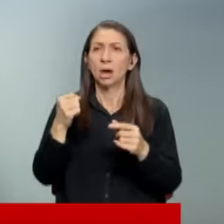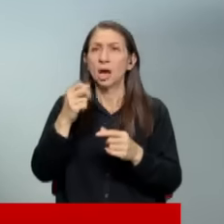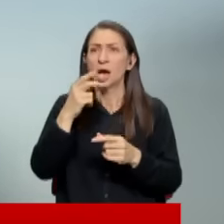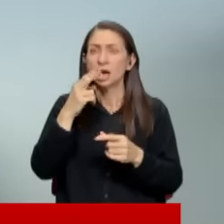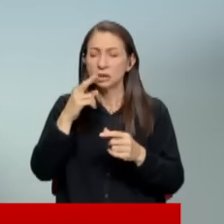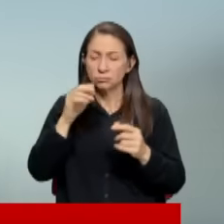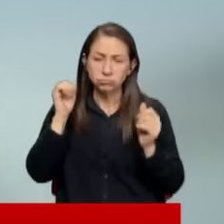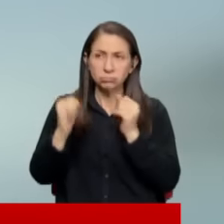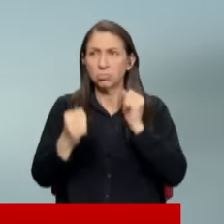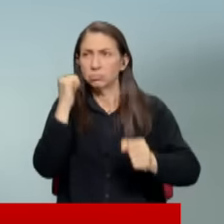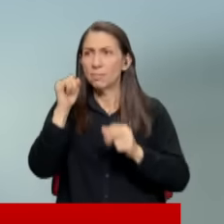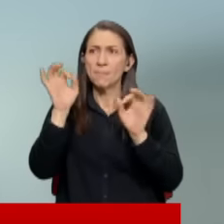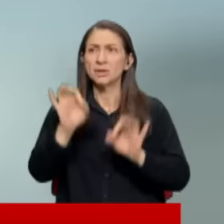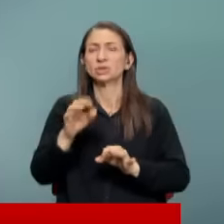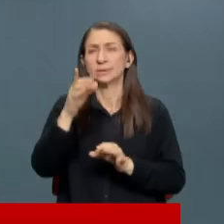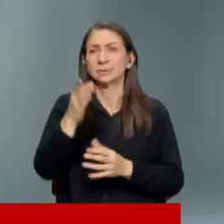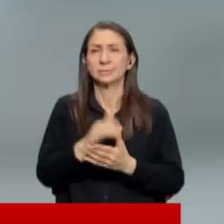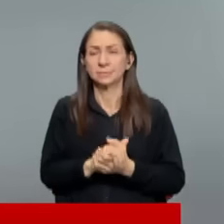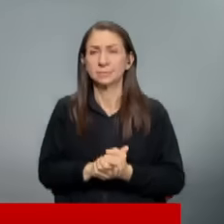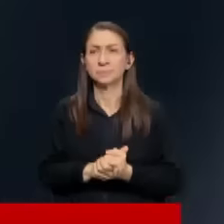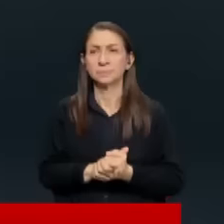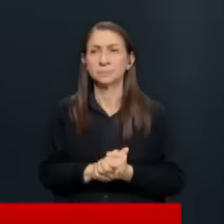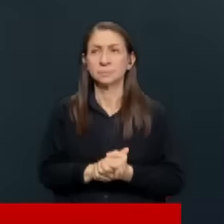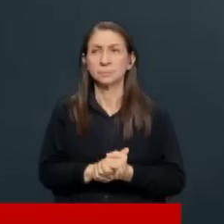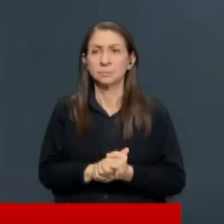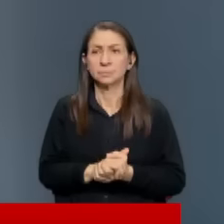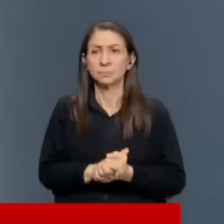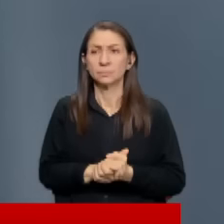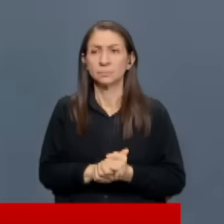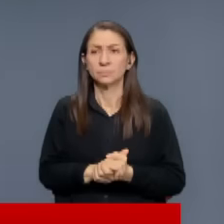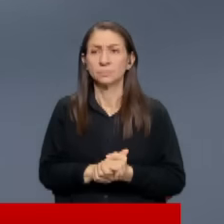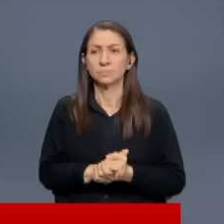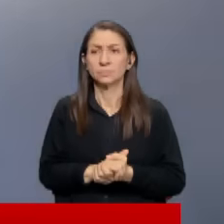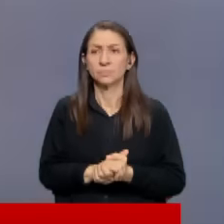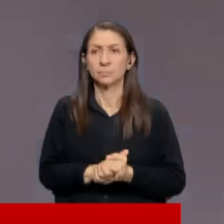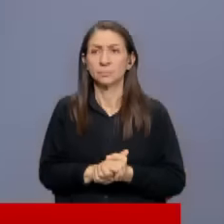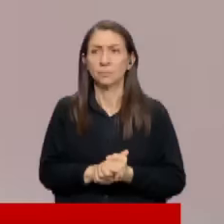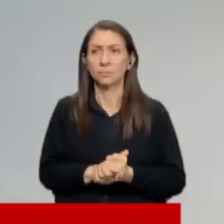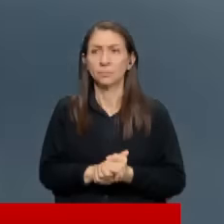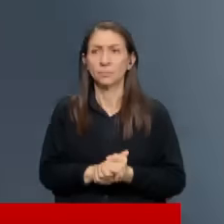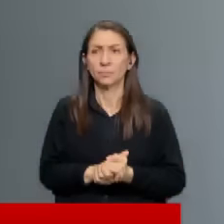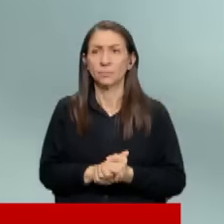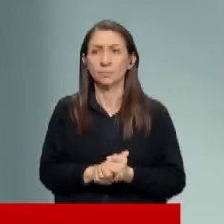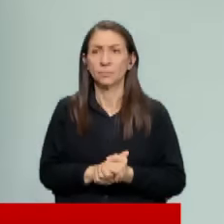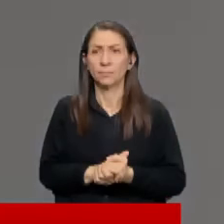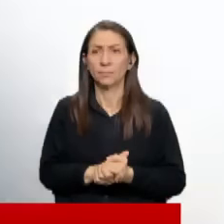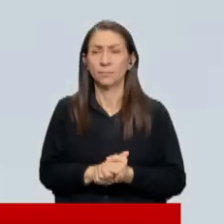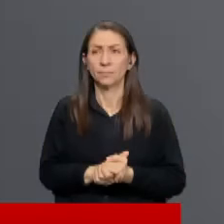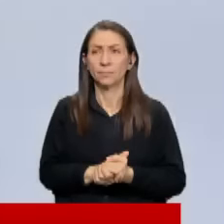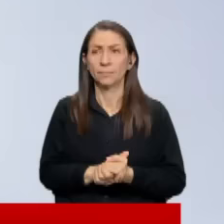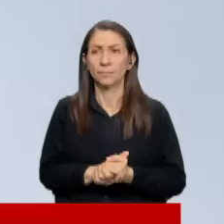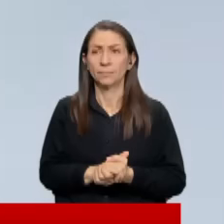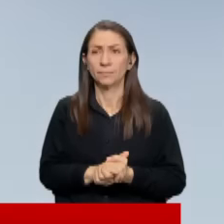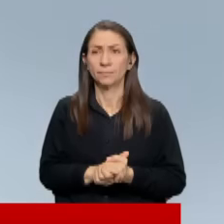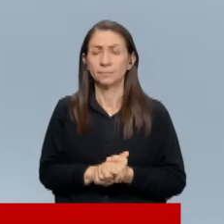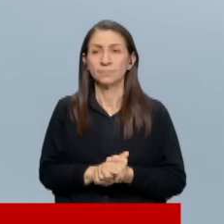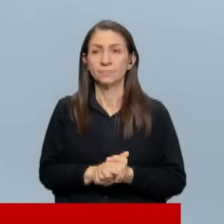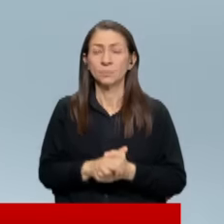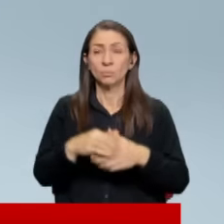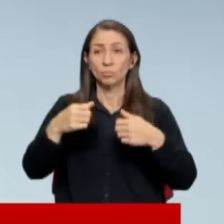aynasını ve camlarını yumruklamaya başladı. Şu an hatta polis var. Hatta polis var. Benim çocuğum var, bak çocuğum var benim. Benim çocuğum